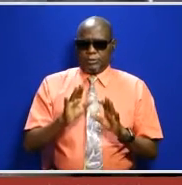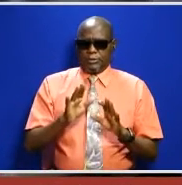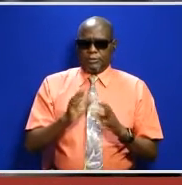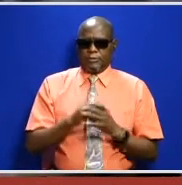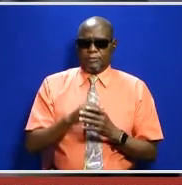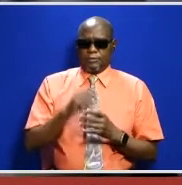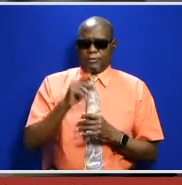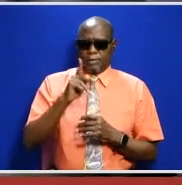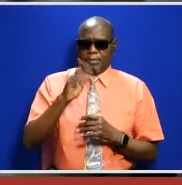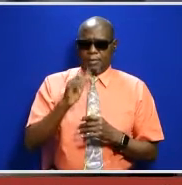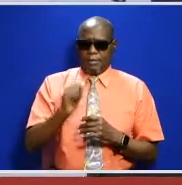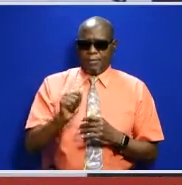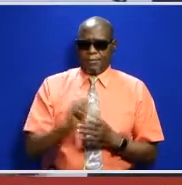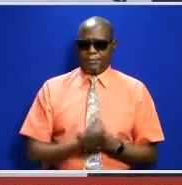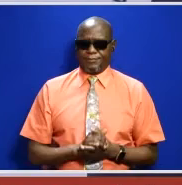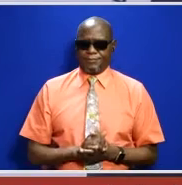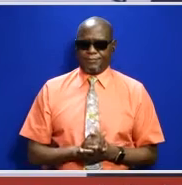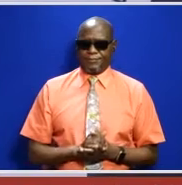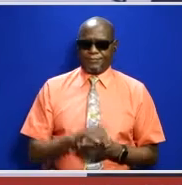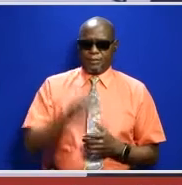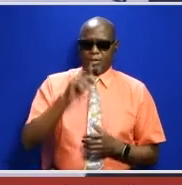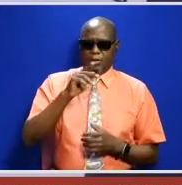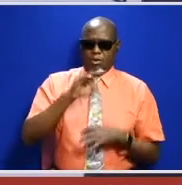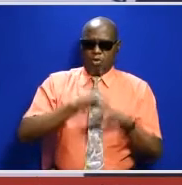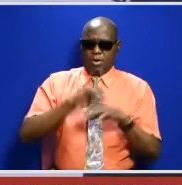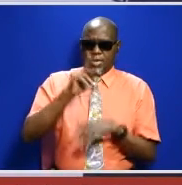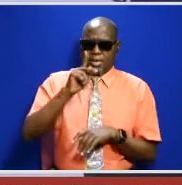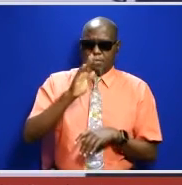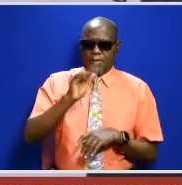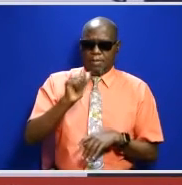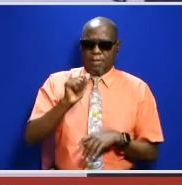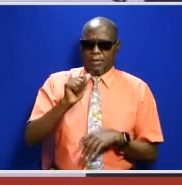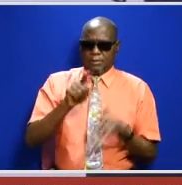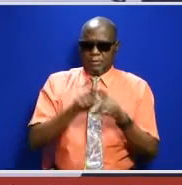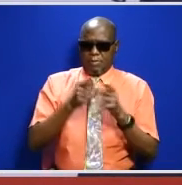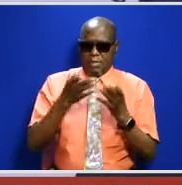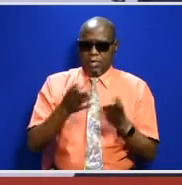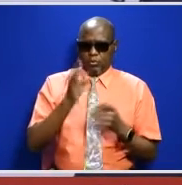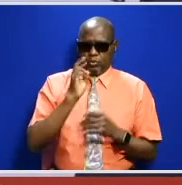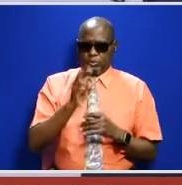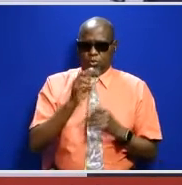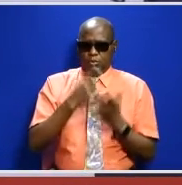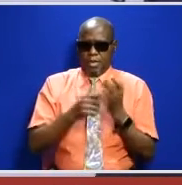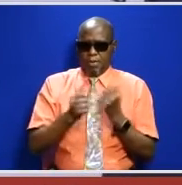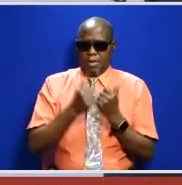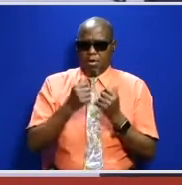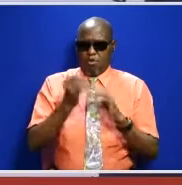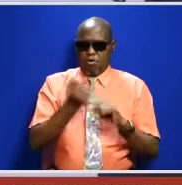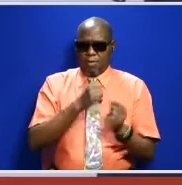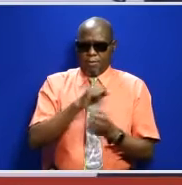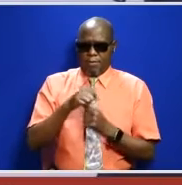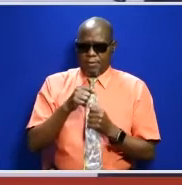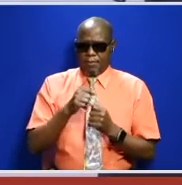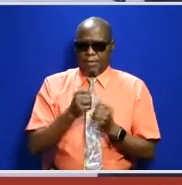KPA. On KPA, like right now if you look at what is happening in Homa Bay, the shipyard are